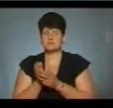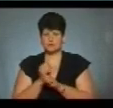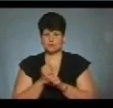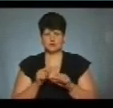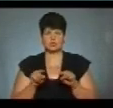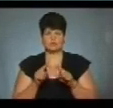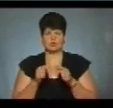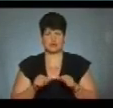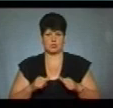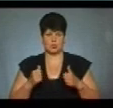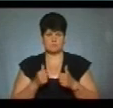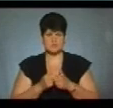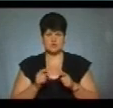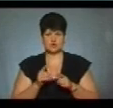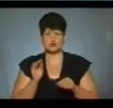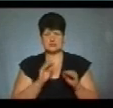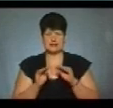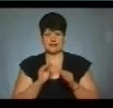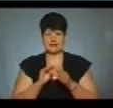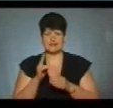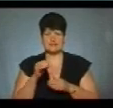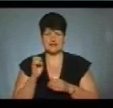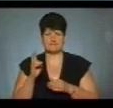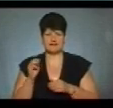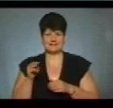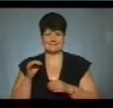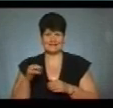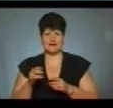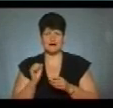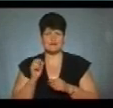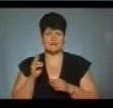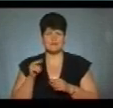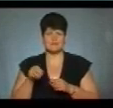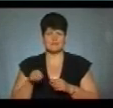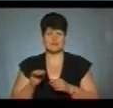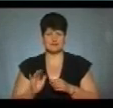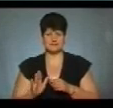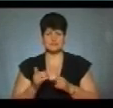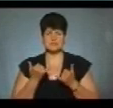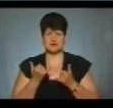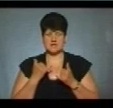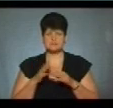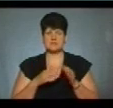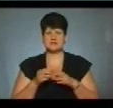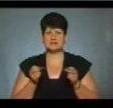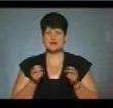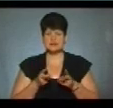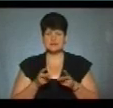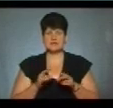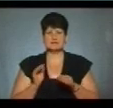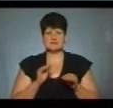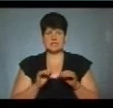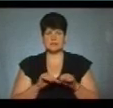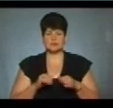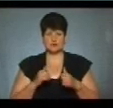створення комісії щодо складання дефектного акту. На даний час спеціалісти в складі комісії